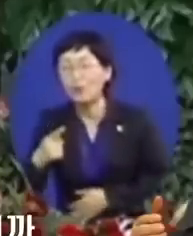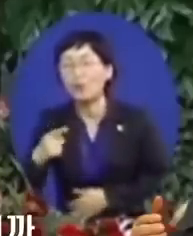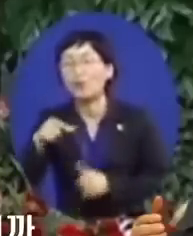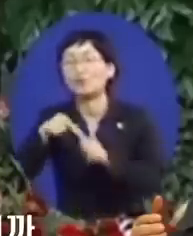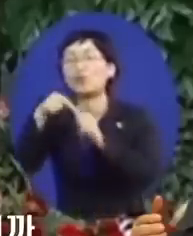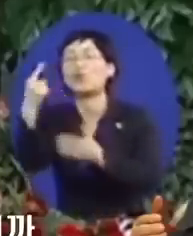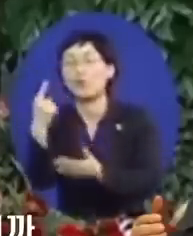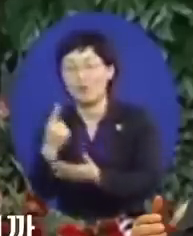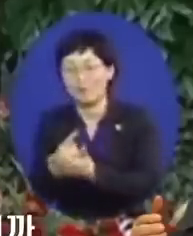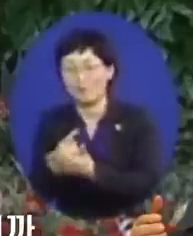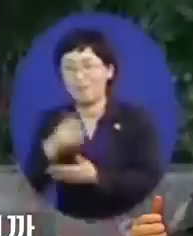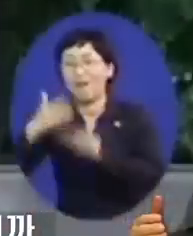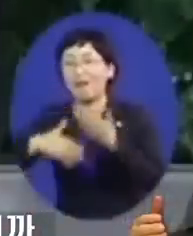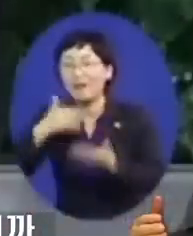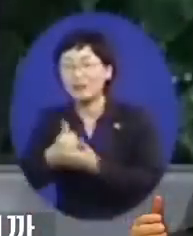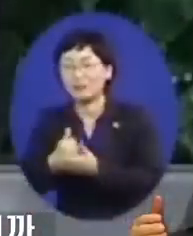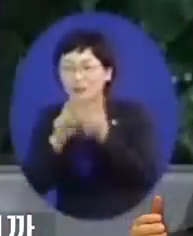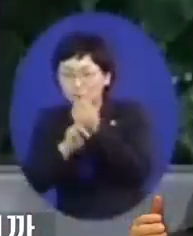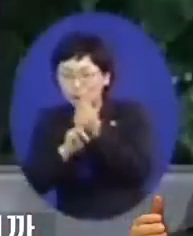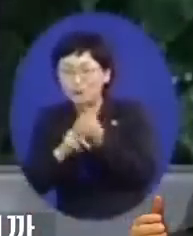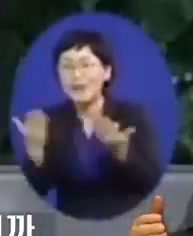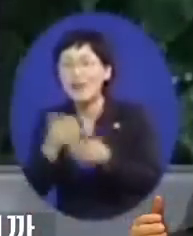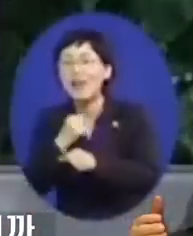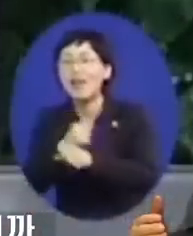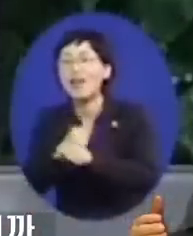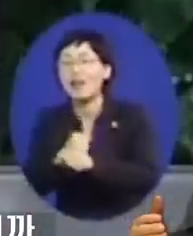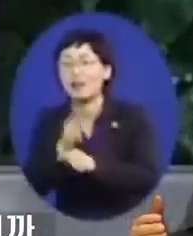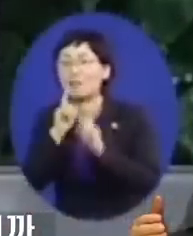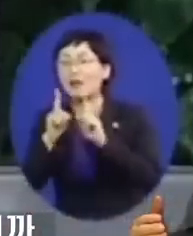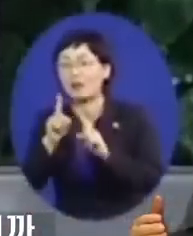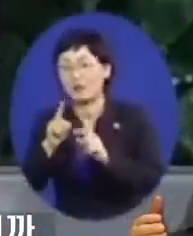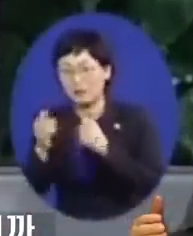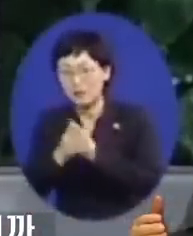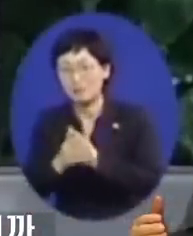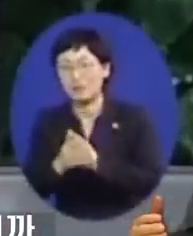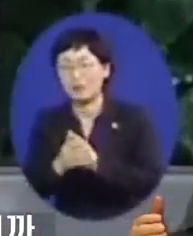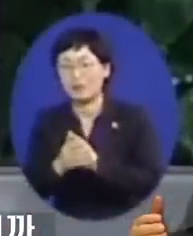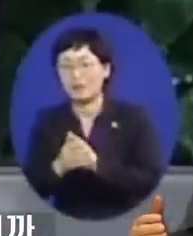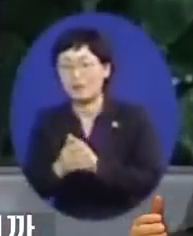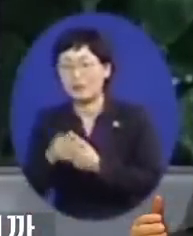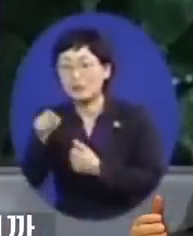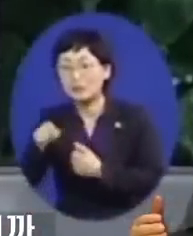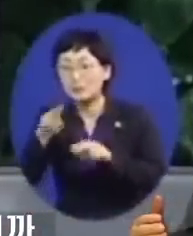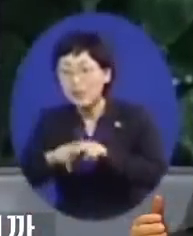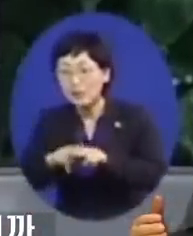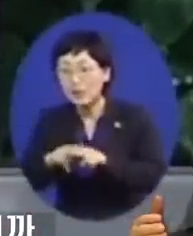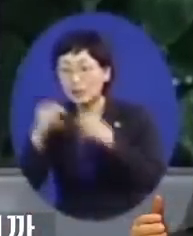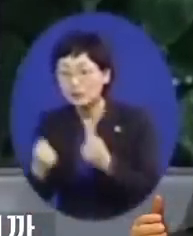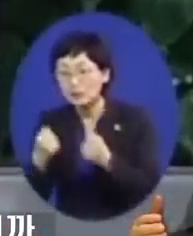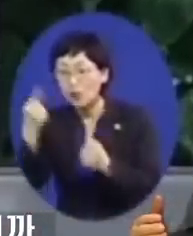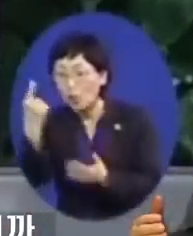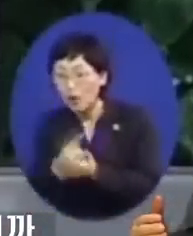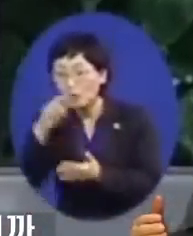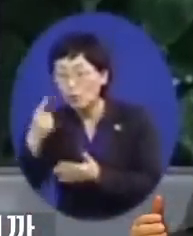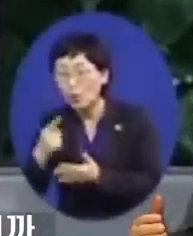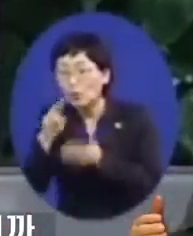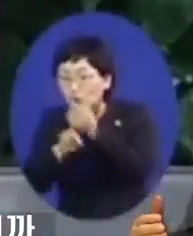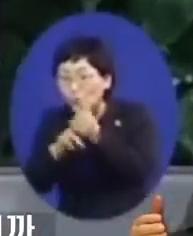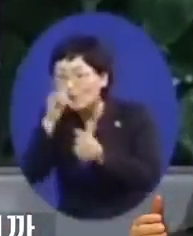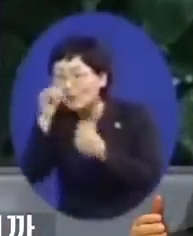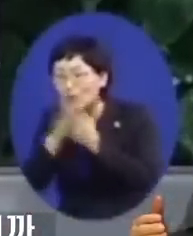것입니다. 하나님은 숨어서 일하겠다고 말씀하셨습니다. 그렇기 때문에 이 자리에 와 있어도 눈에 안 보이고 숨어